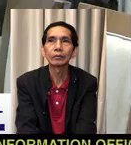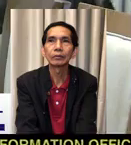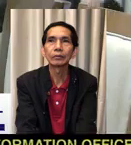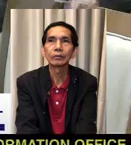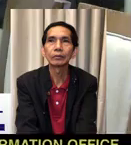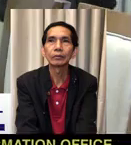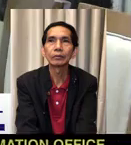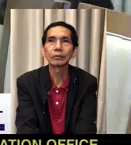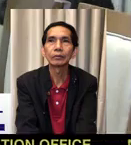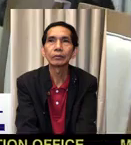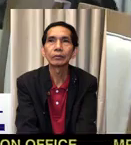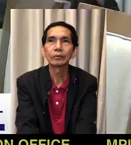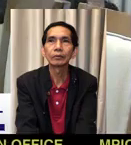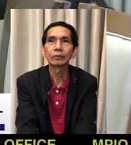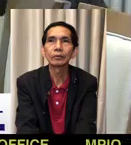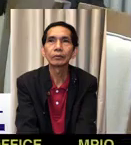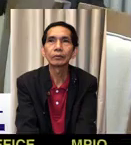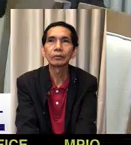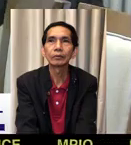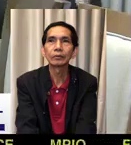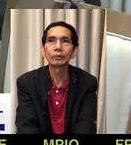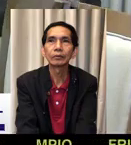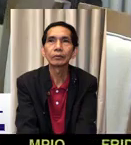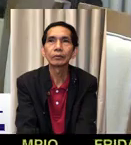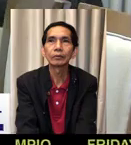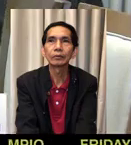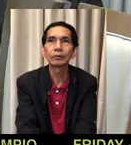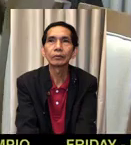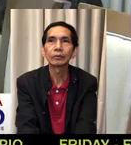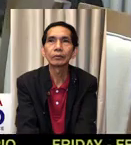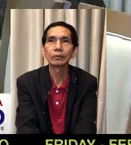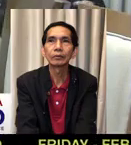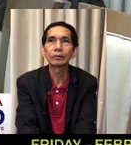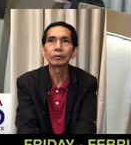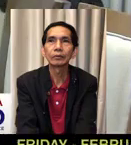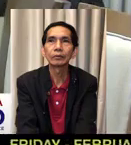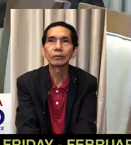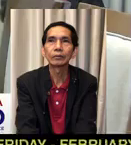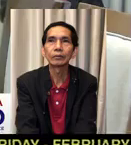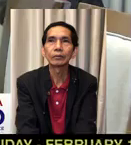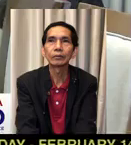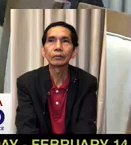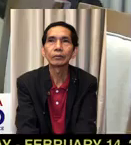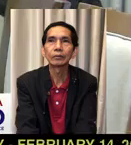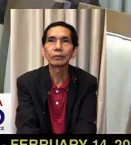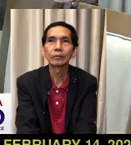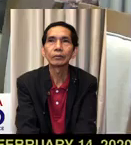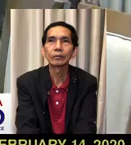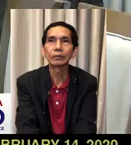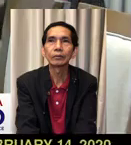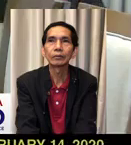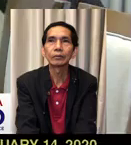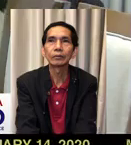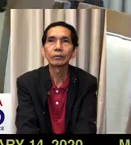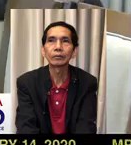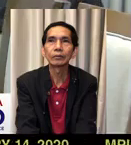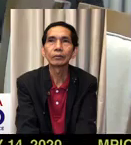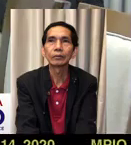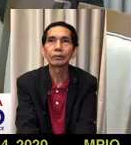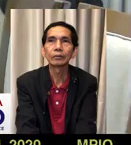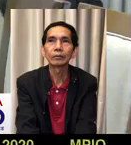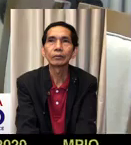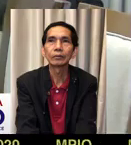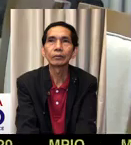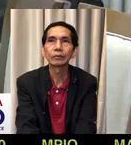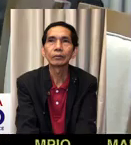binibigay ng pamalang lungsod, no? So anyway, Friday, it's reporting day. Maganda po ang ating